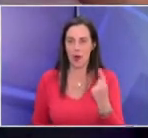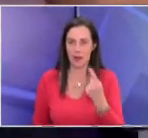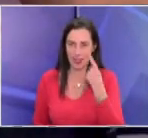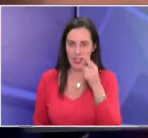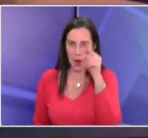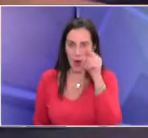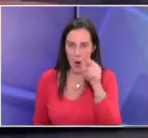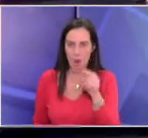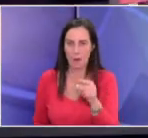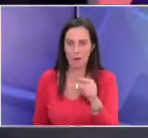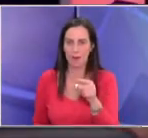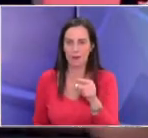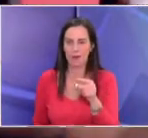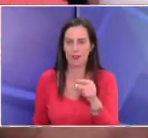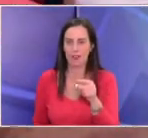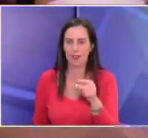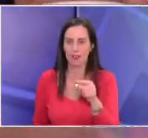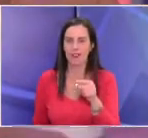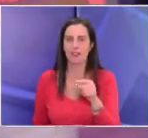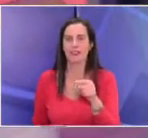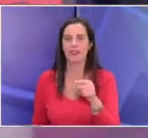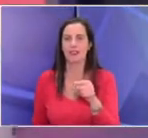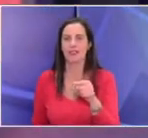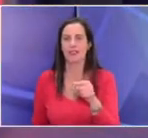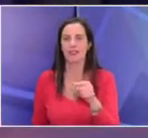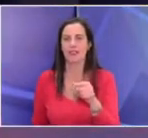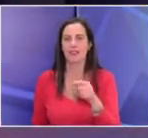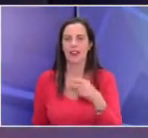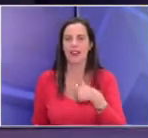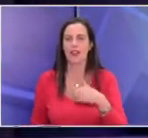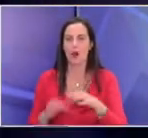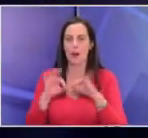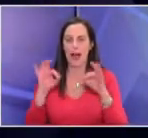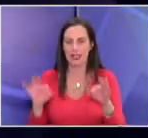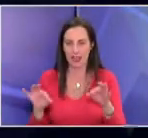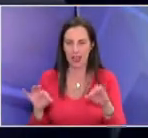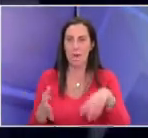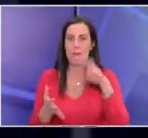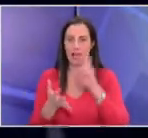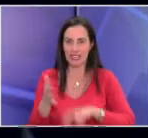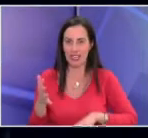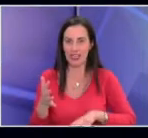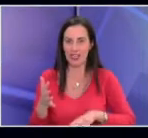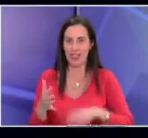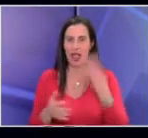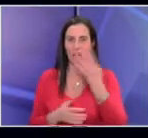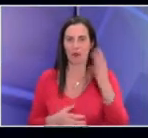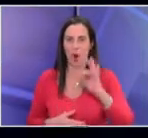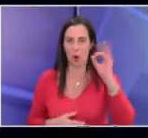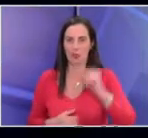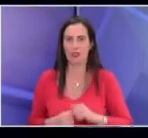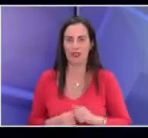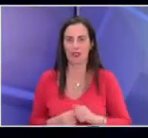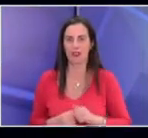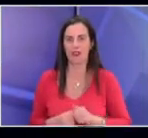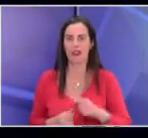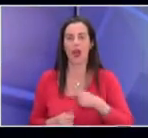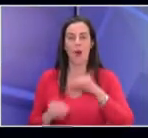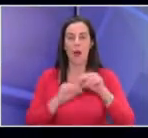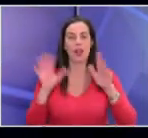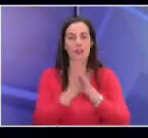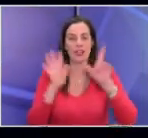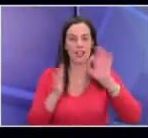רציני, כל שישי הוא מעלה תמונה של אחריים, הוא בן אדם אוהב בישול, הנושא יקר לליבו, הבין את העניין. אממה, בראשון לראשון, 2019, החוק